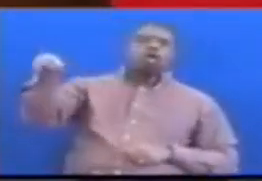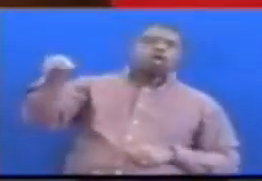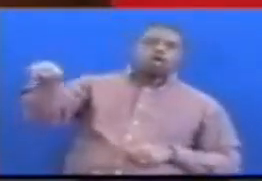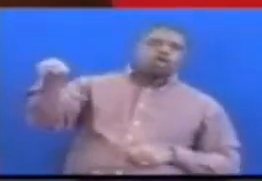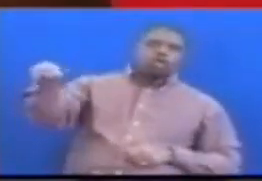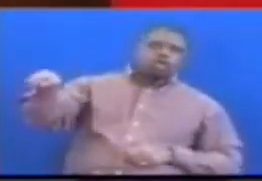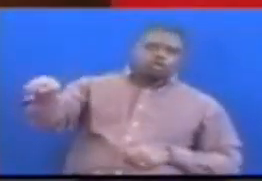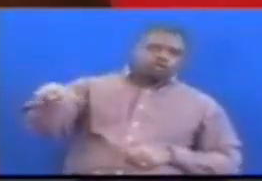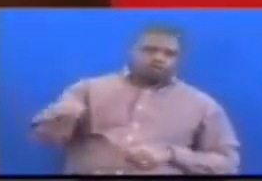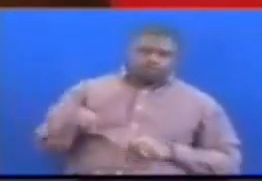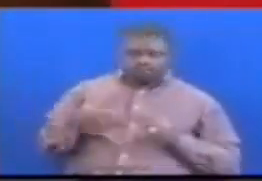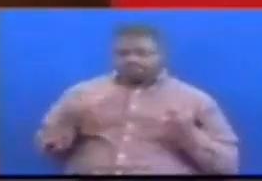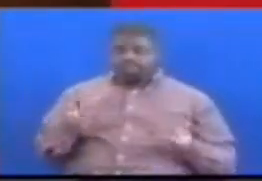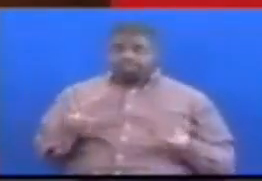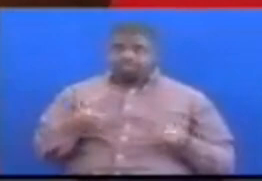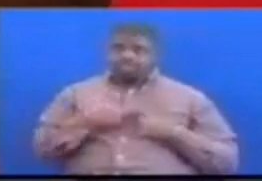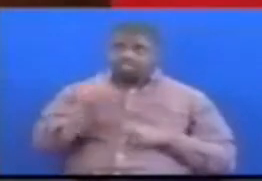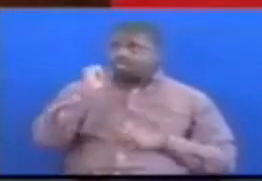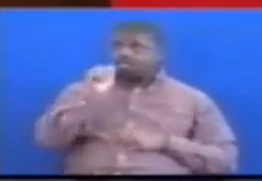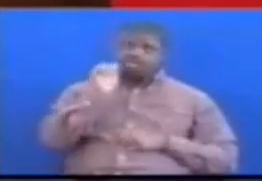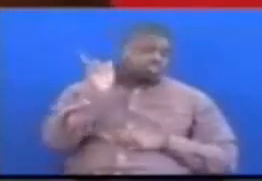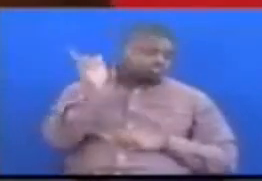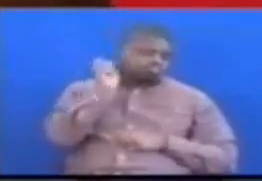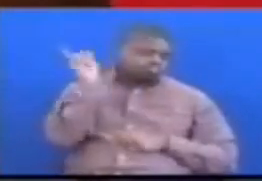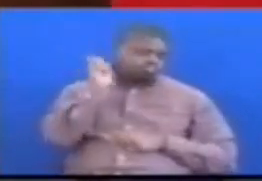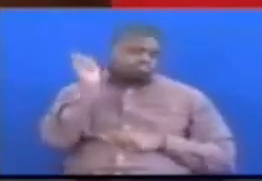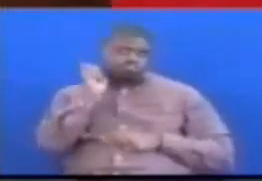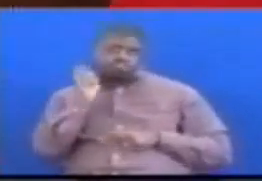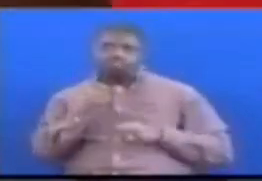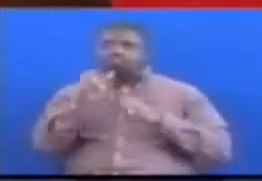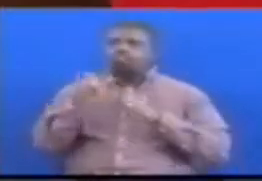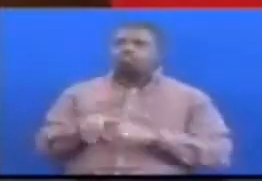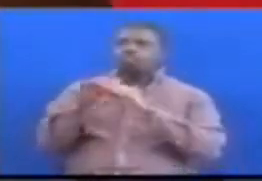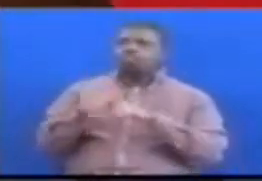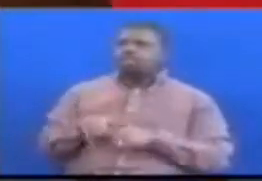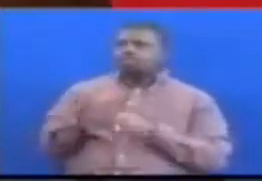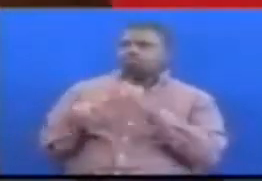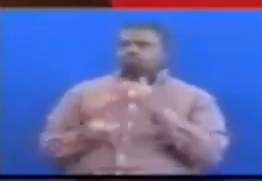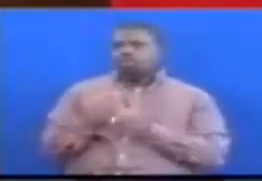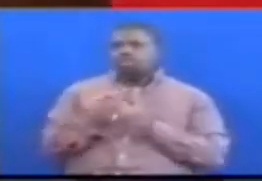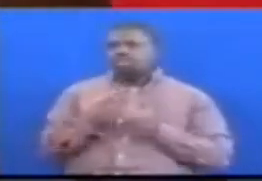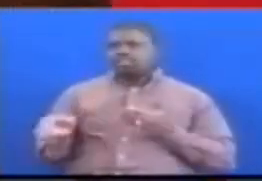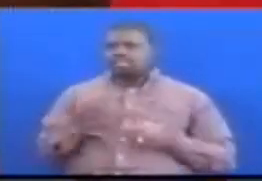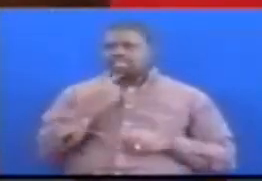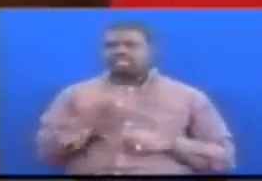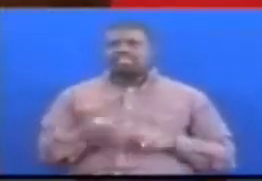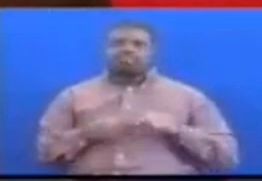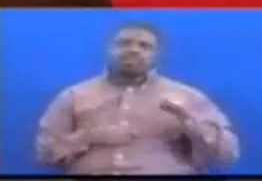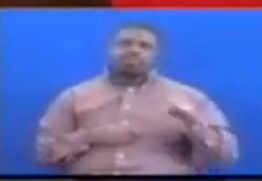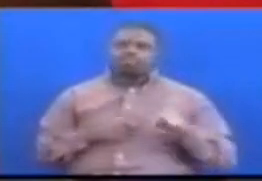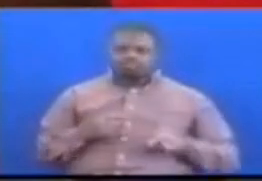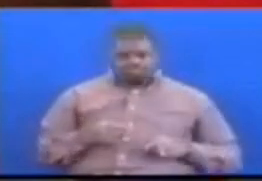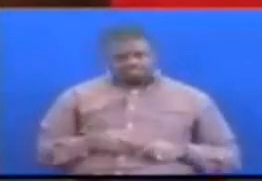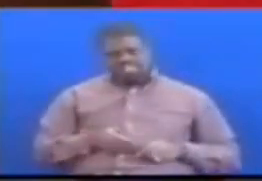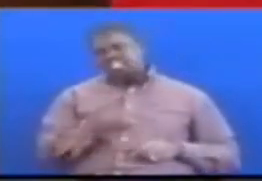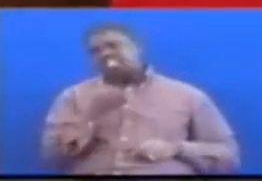yanafanywa na vyombo vya dola. Nilisikiliza jana mchangiaji mmoja, mheshimiwa mbunge kutoka Dar es Salaam, akisema matukio